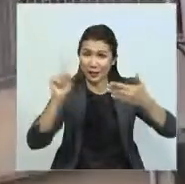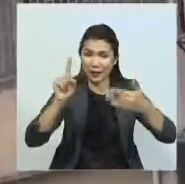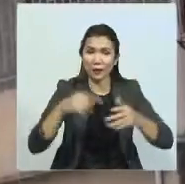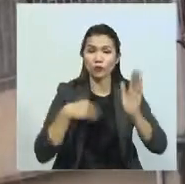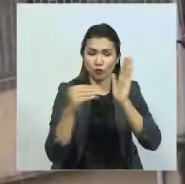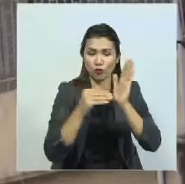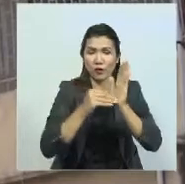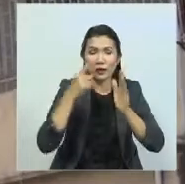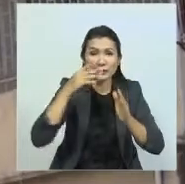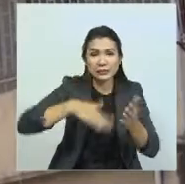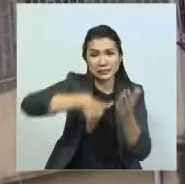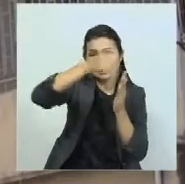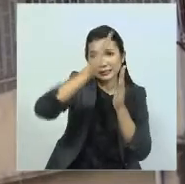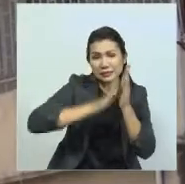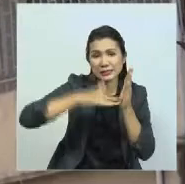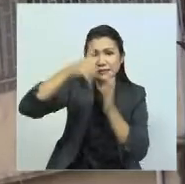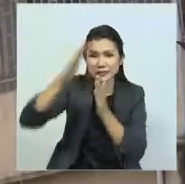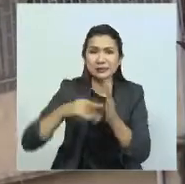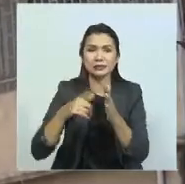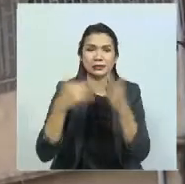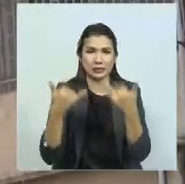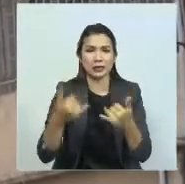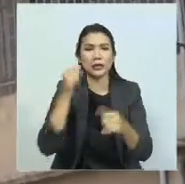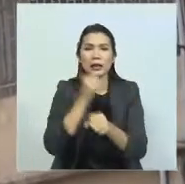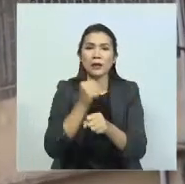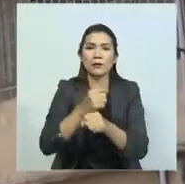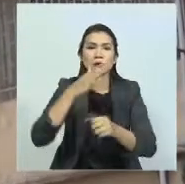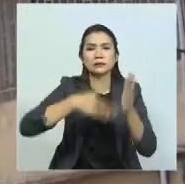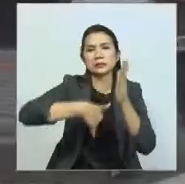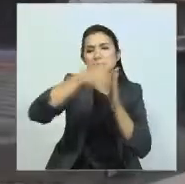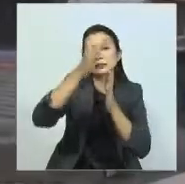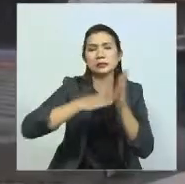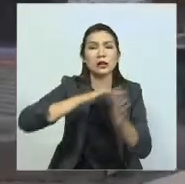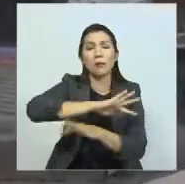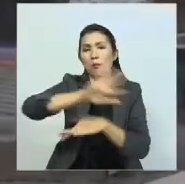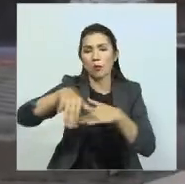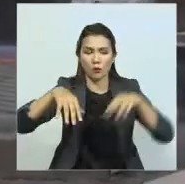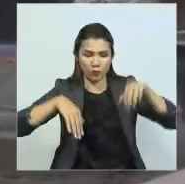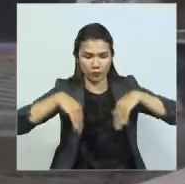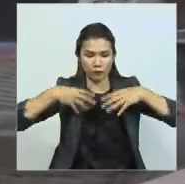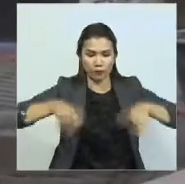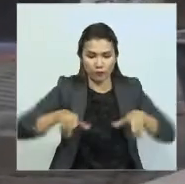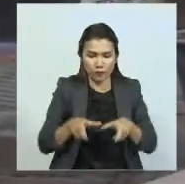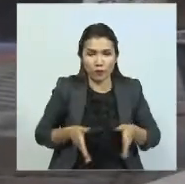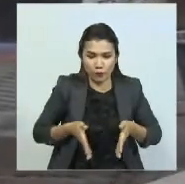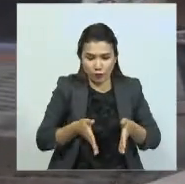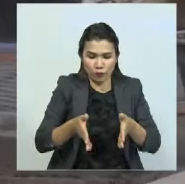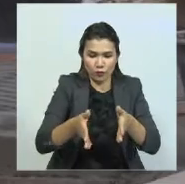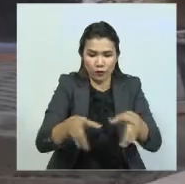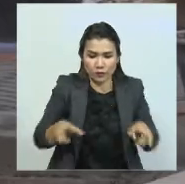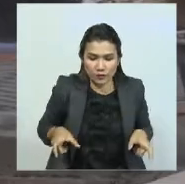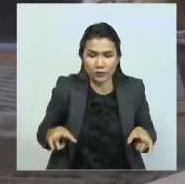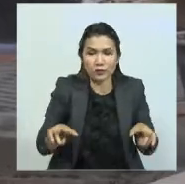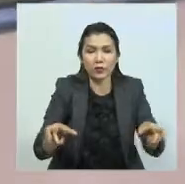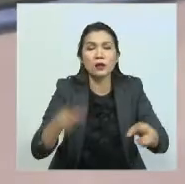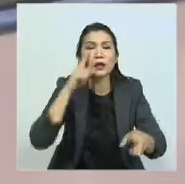พนะคะที่บริเวณคลองอกอ่างเนี่ยเขาจะดำเนินการทาสีทั้งสองฝั่งคลองรวมถึงทาสีให้กับอาคารบ้านเรือนที่อยู่